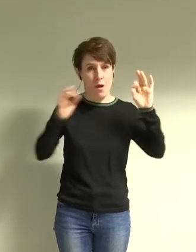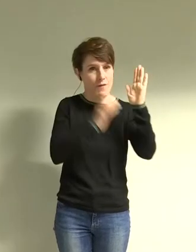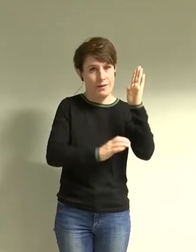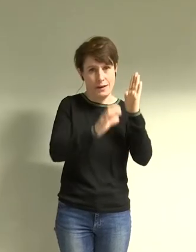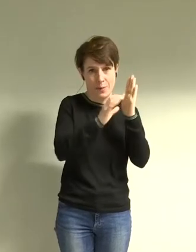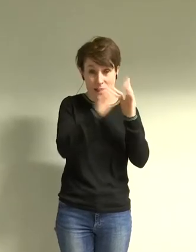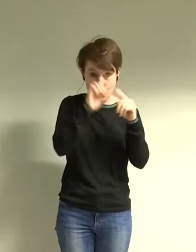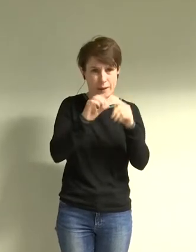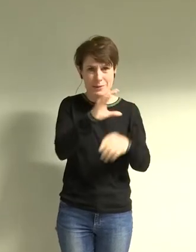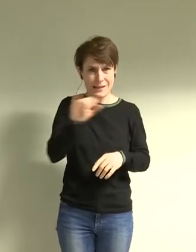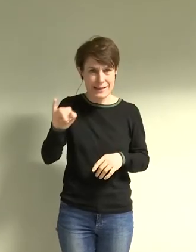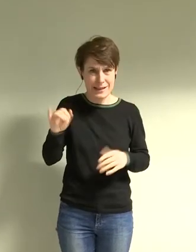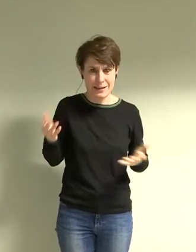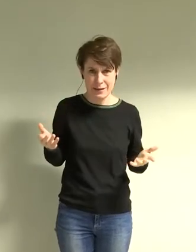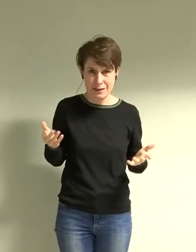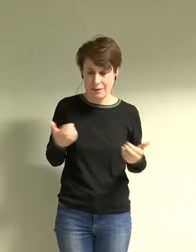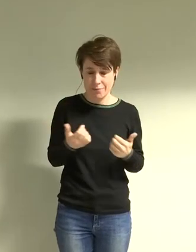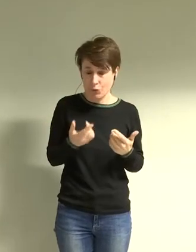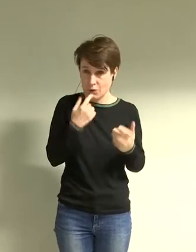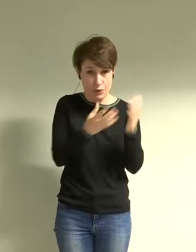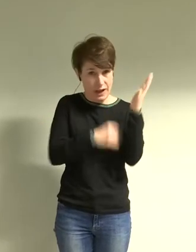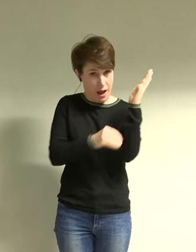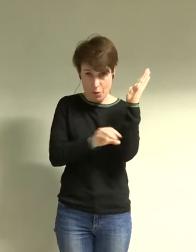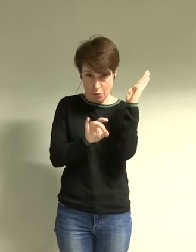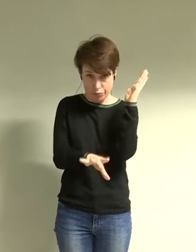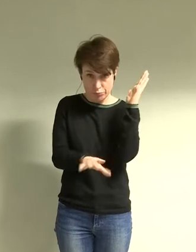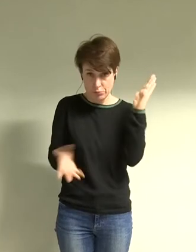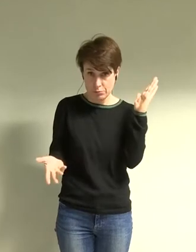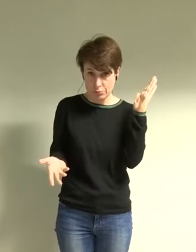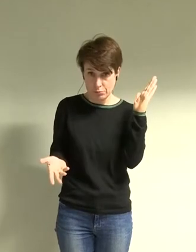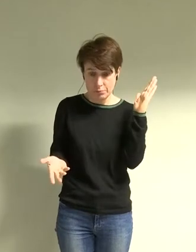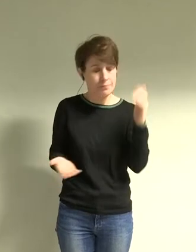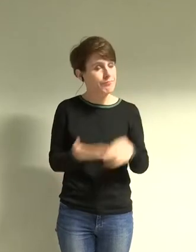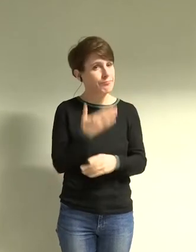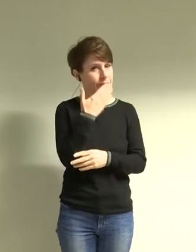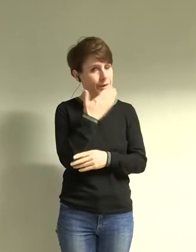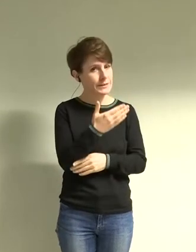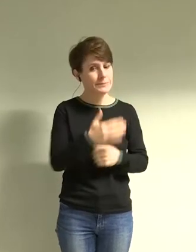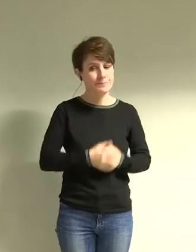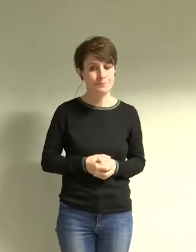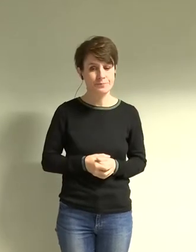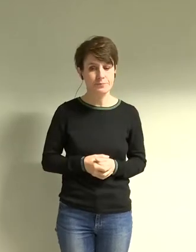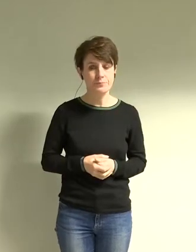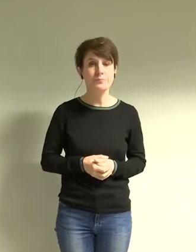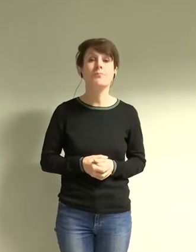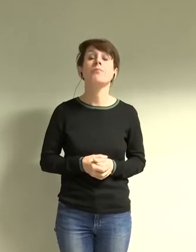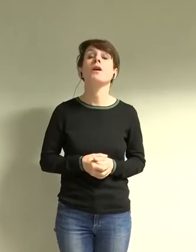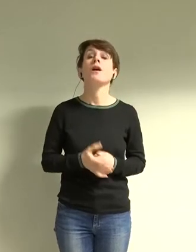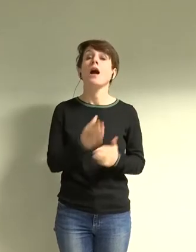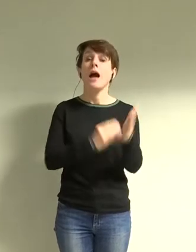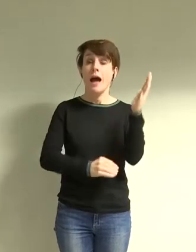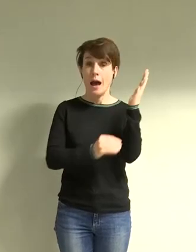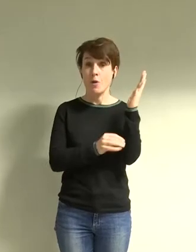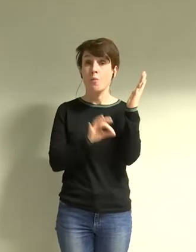sur les conseils citoyens indépendants donc nous rejetons l'amendement merci donc je mets au vote cet amendement qui ne prend pas part au vote